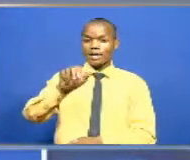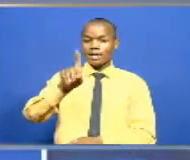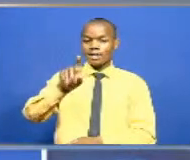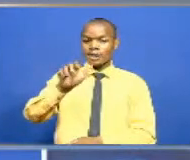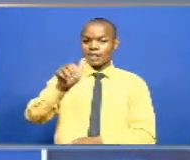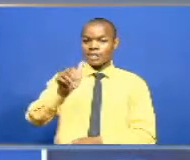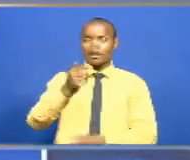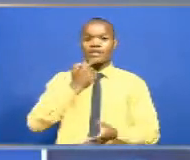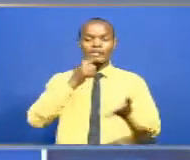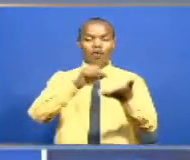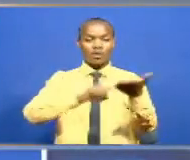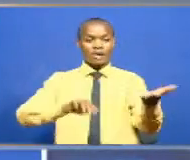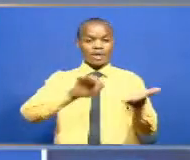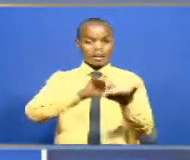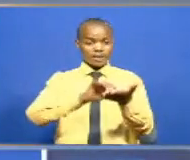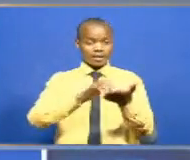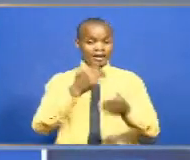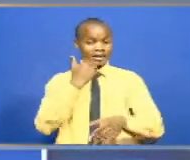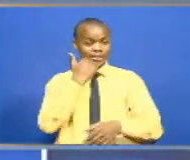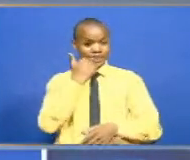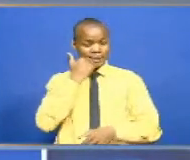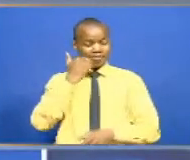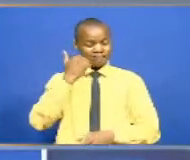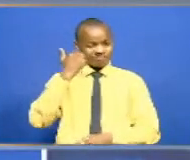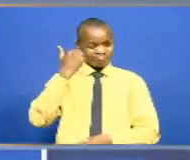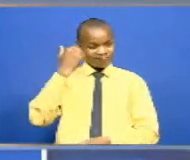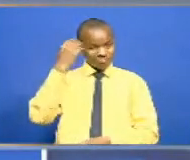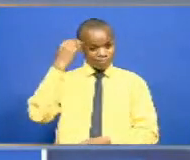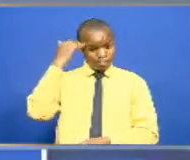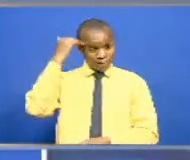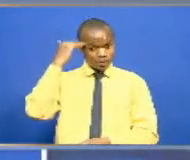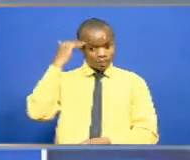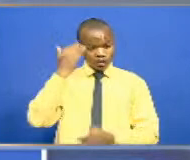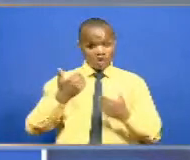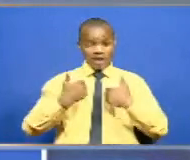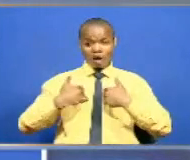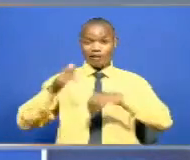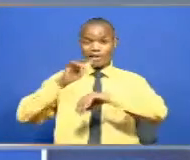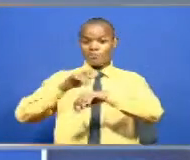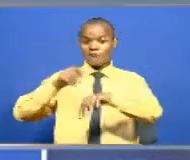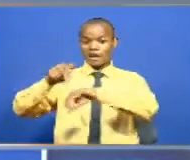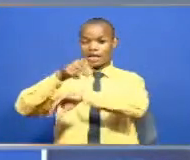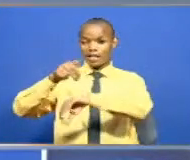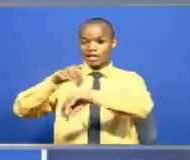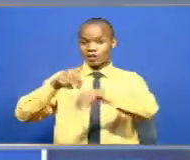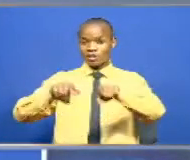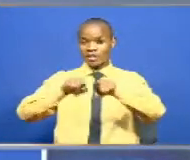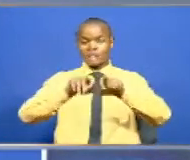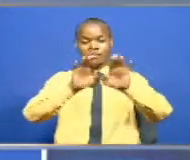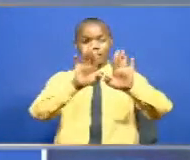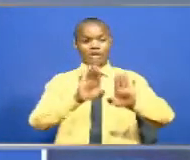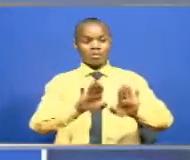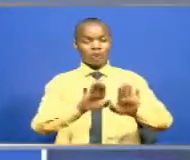kwamba magonjwa ya kiakili yamekuwa tishio kwa ustawi wa taifa na ipo haja ya kutafuta mbinu za dharura